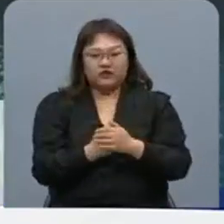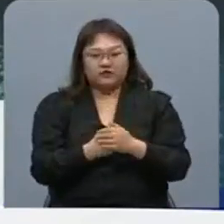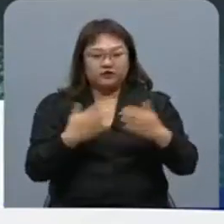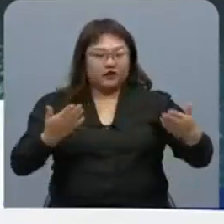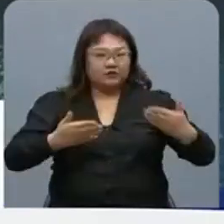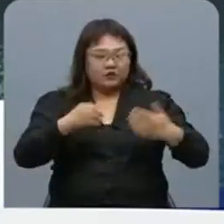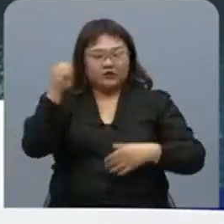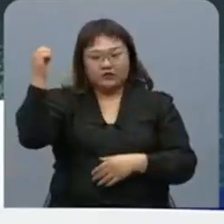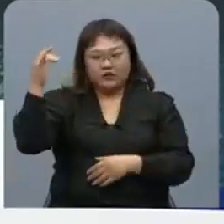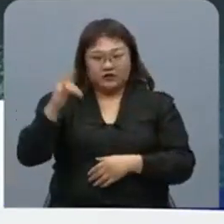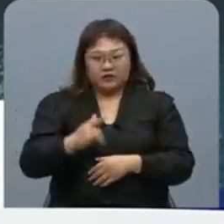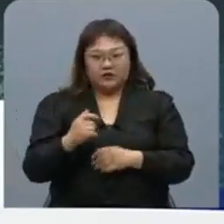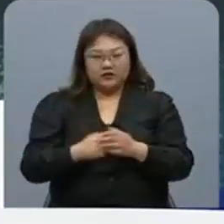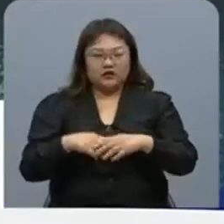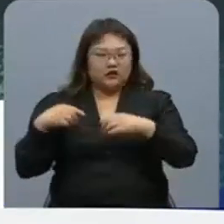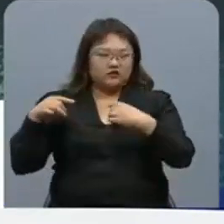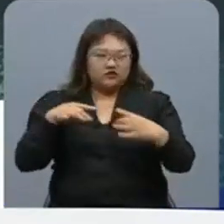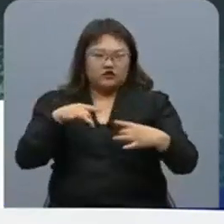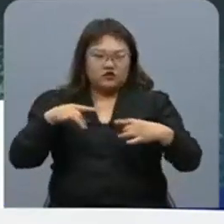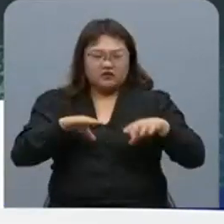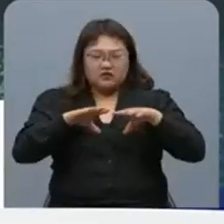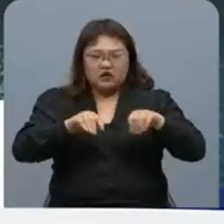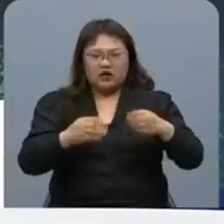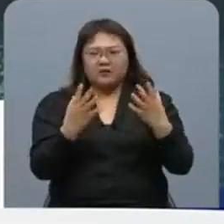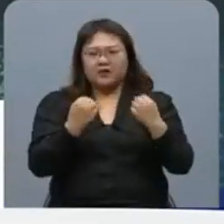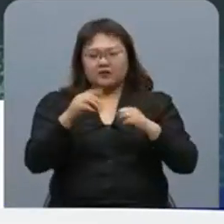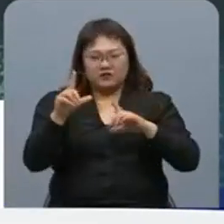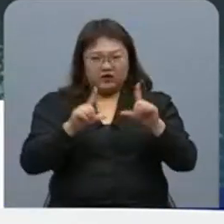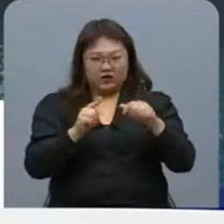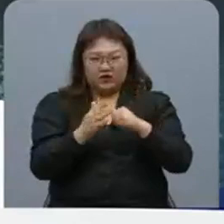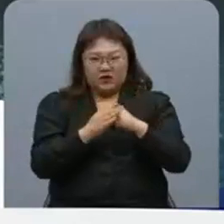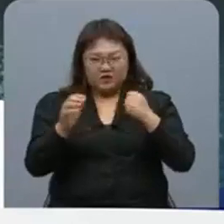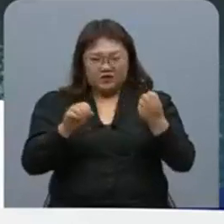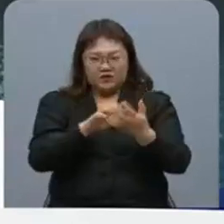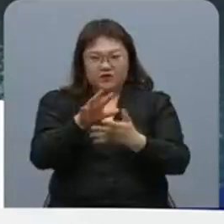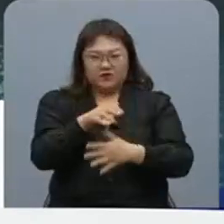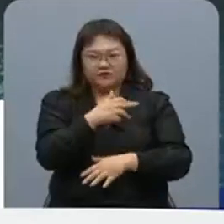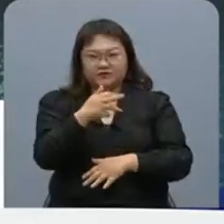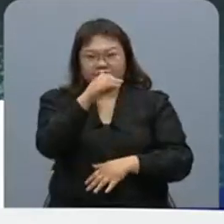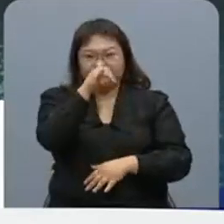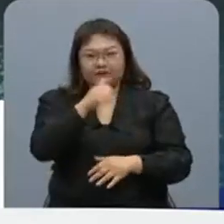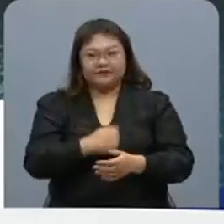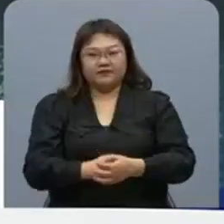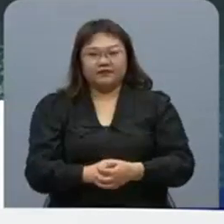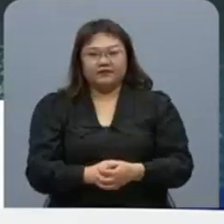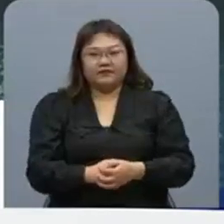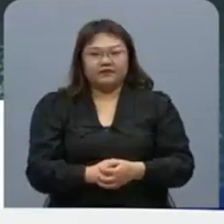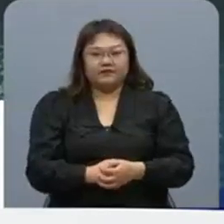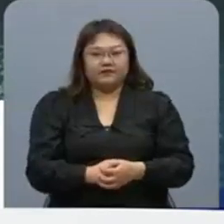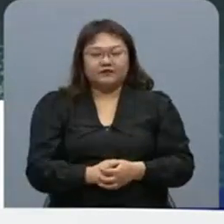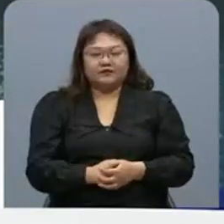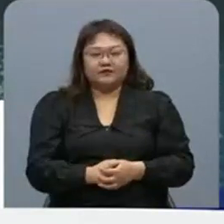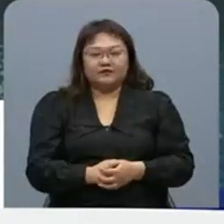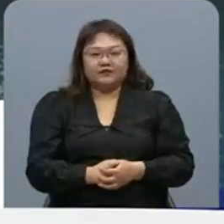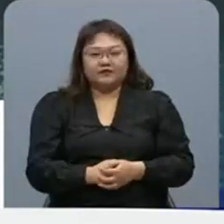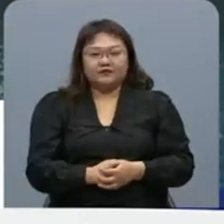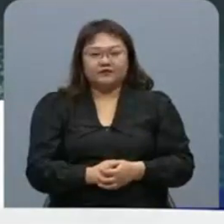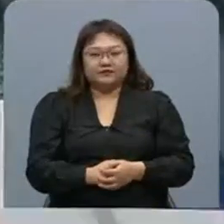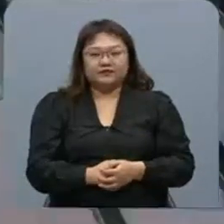풍력과 태양광 등 출력 제어가 빈번해지는 상황이어서 논란이 일고 있습니다. 보도에 김가람 기자입니다.